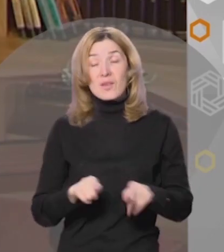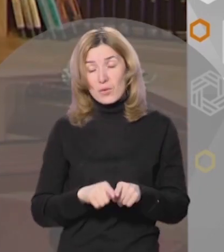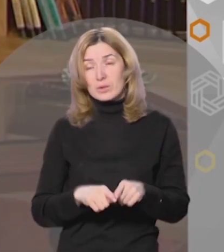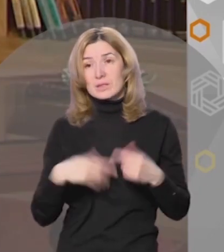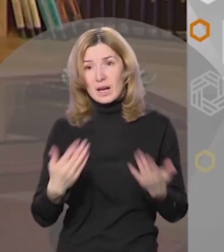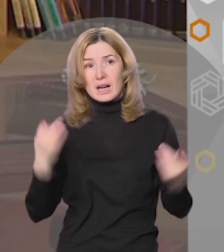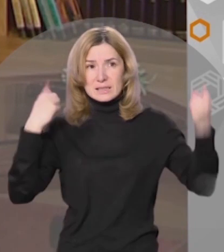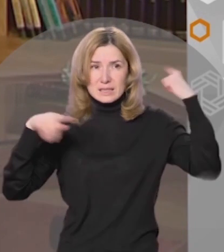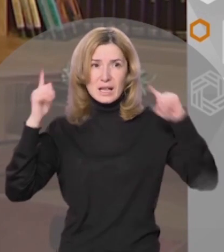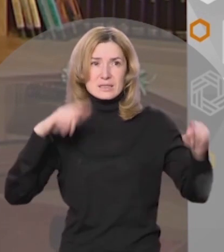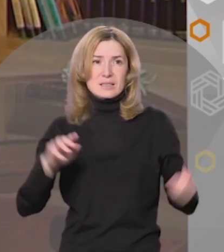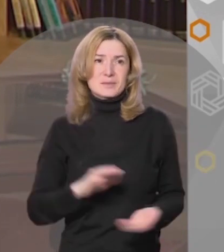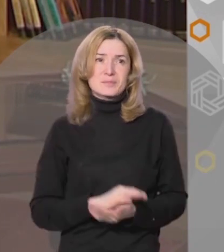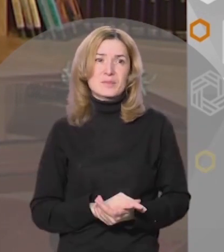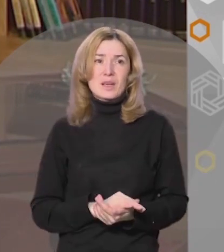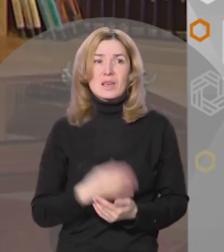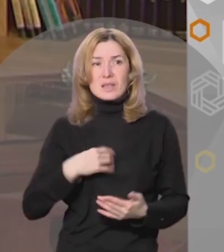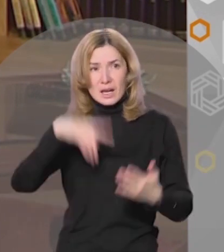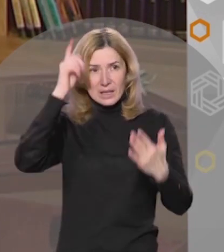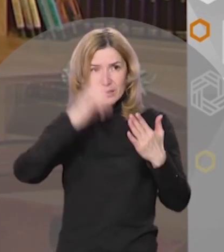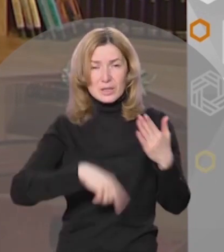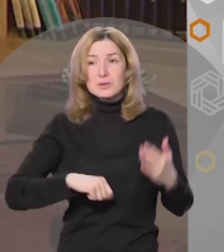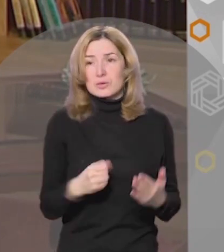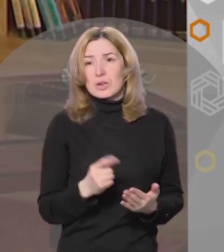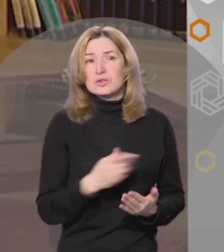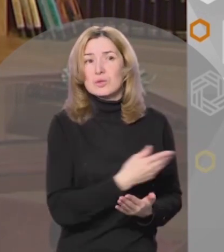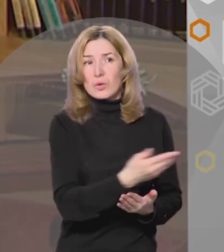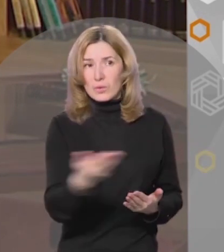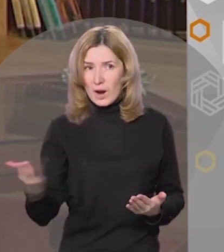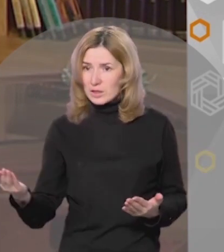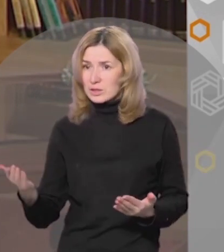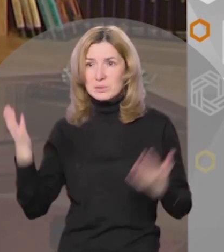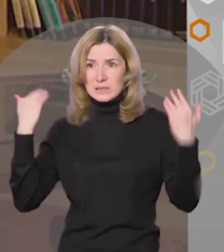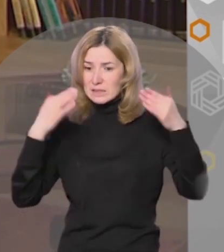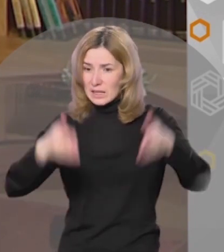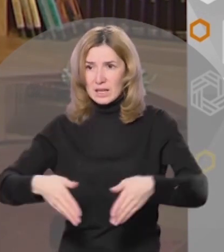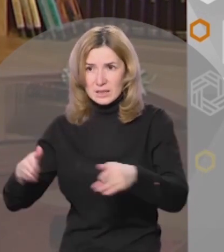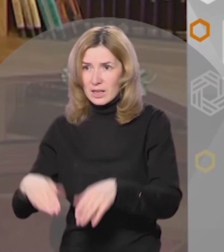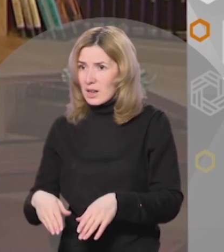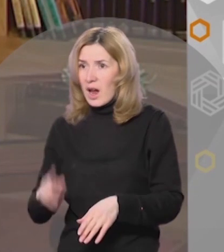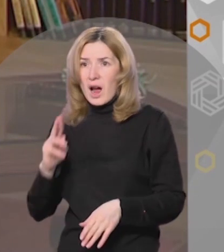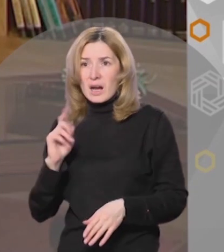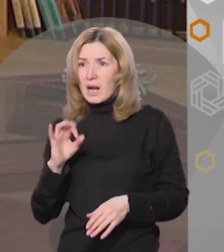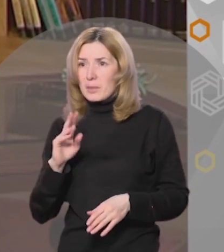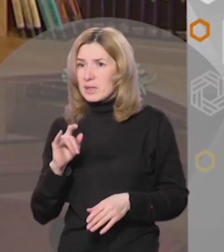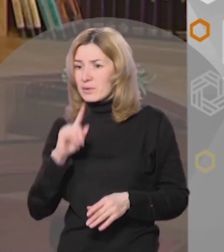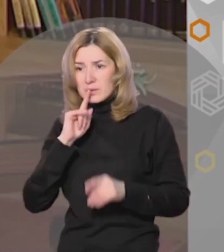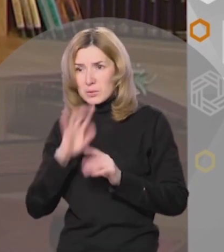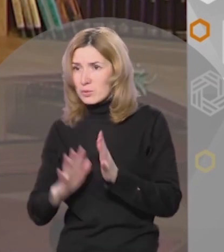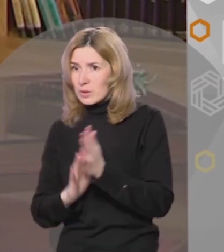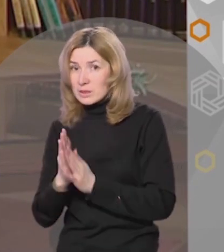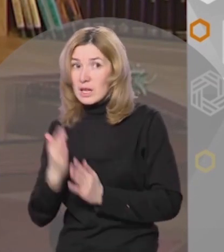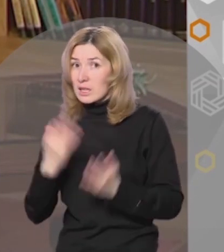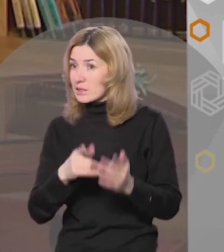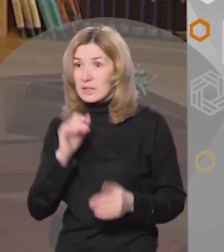Вот такая сказка. Надеюсь, друзья, что ваши садики крапивная тетушка обходит стороной. Ведь